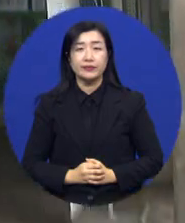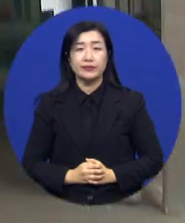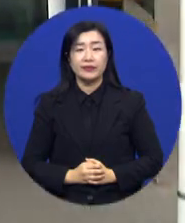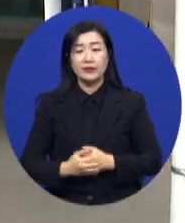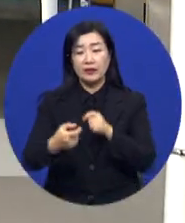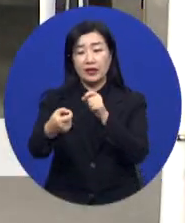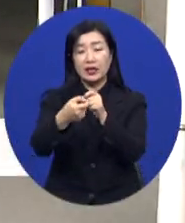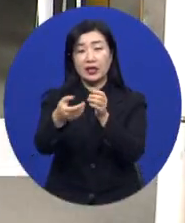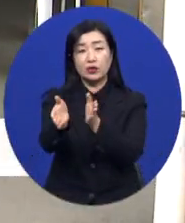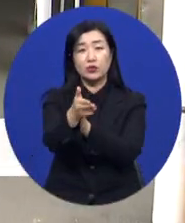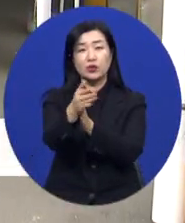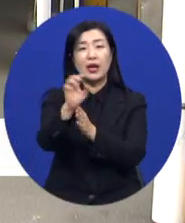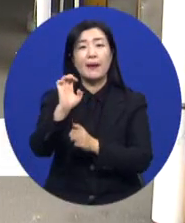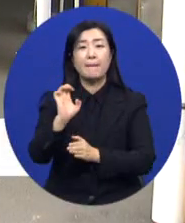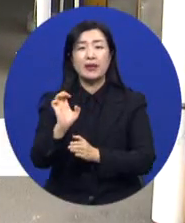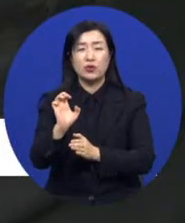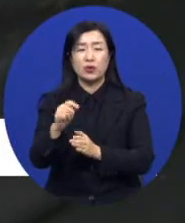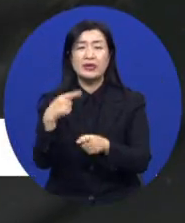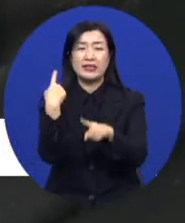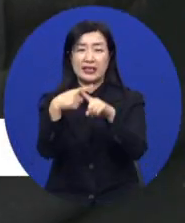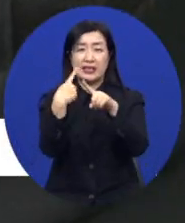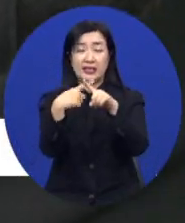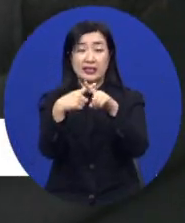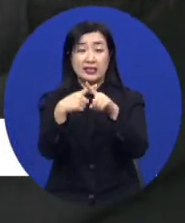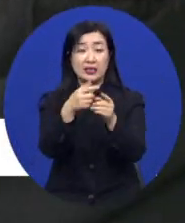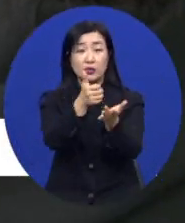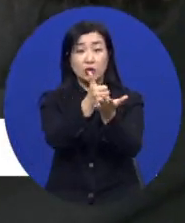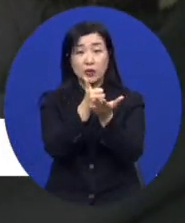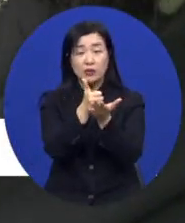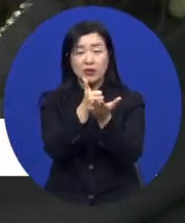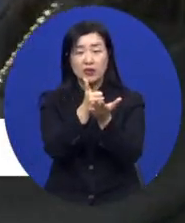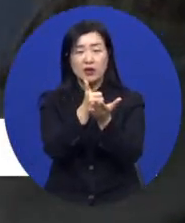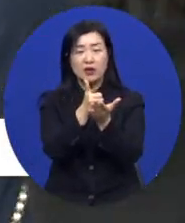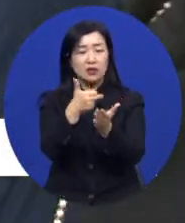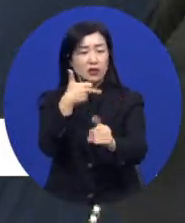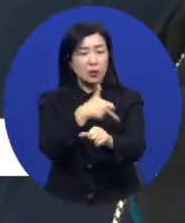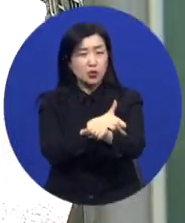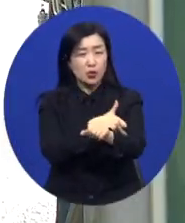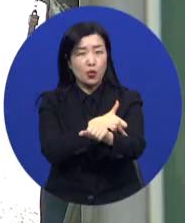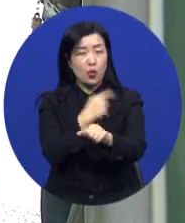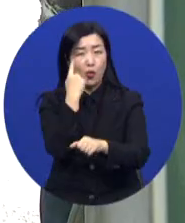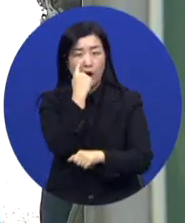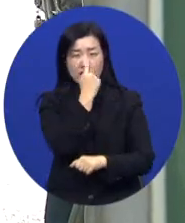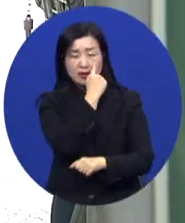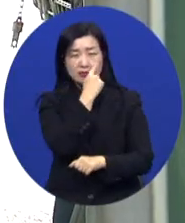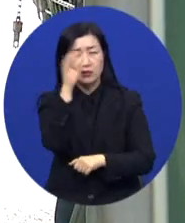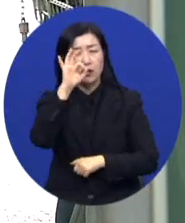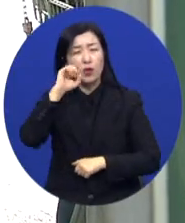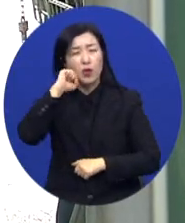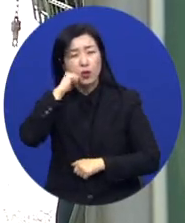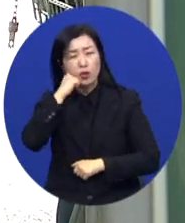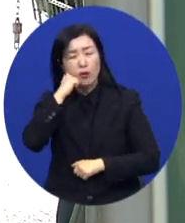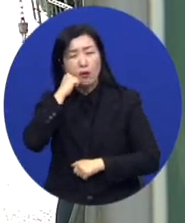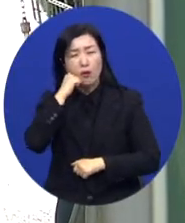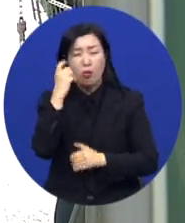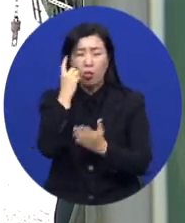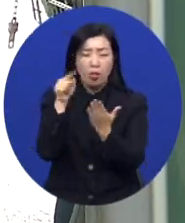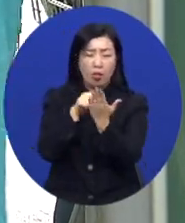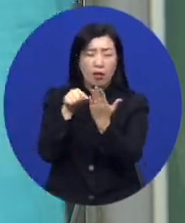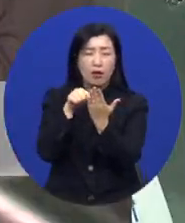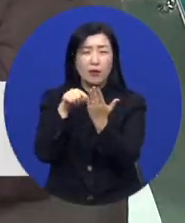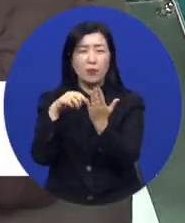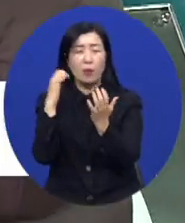인근 놈 수삼 마트도 마찬가지 이용객들이 접종 여부를 확인할 방법을 찾지 못해 우앙 점화합니다